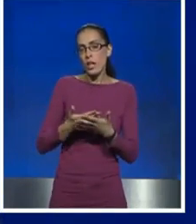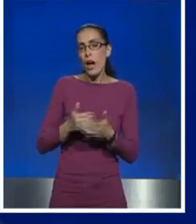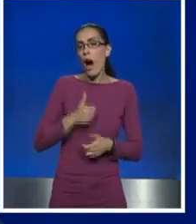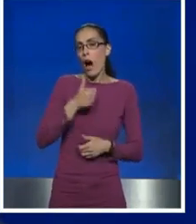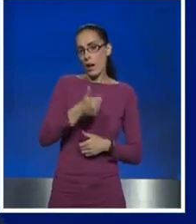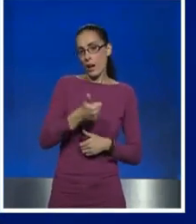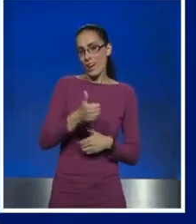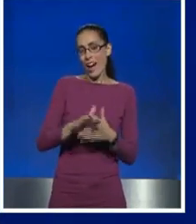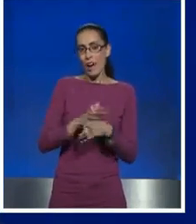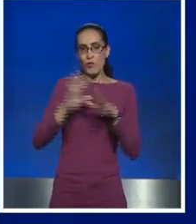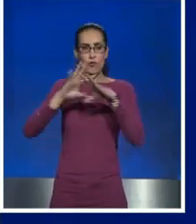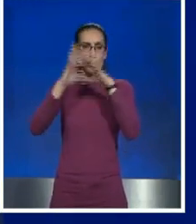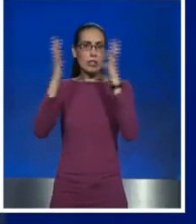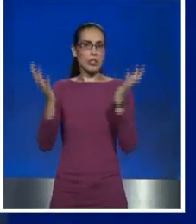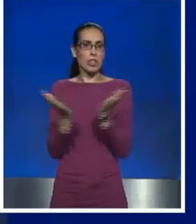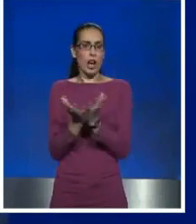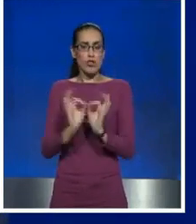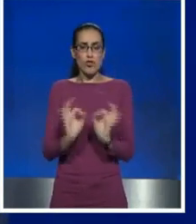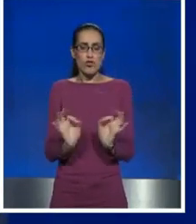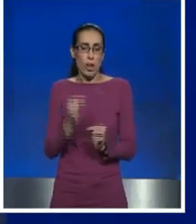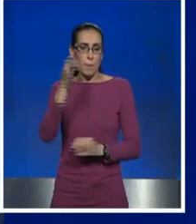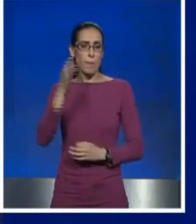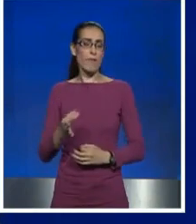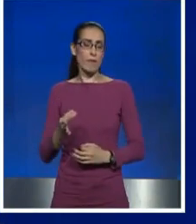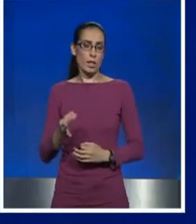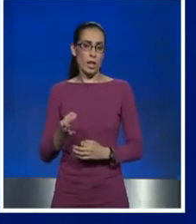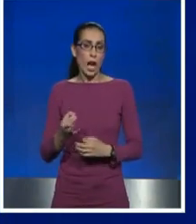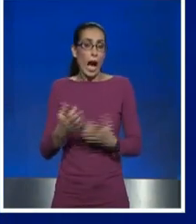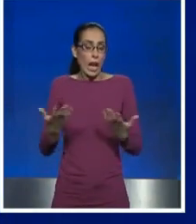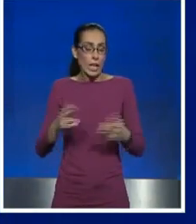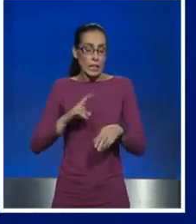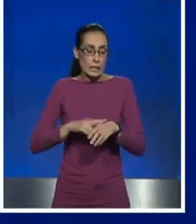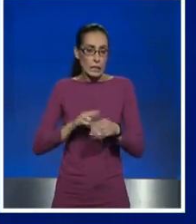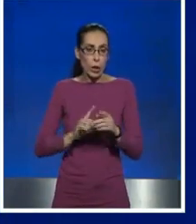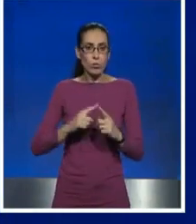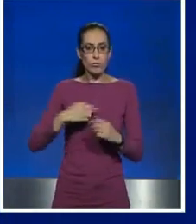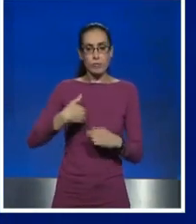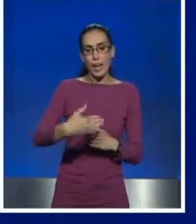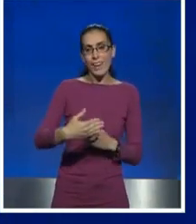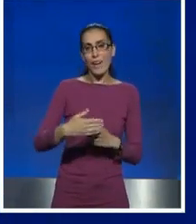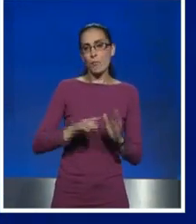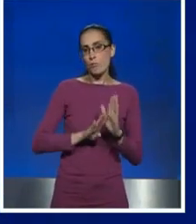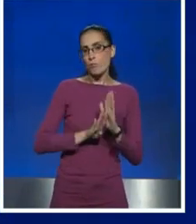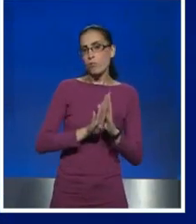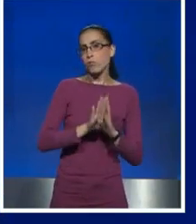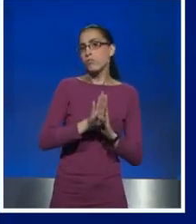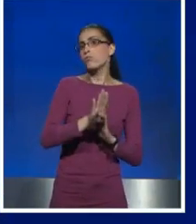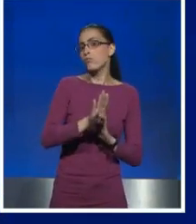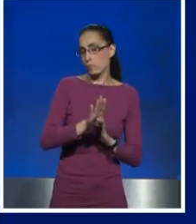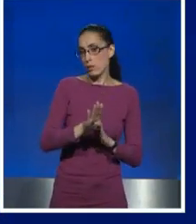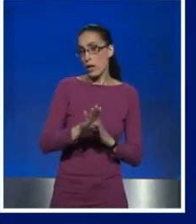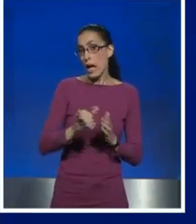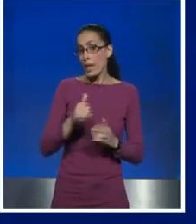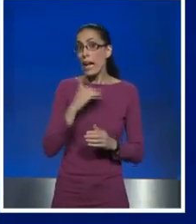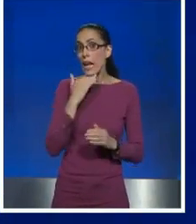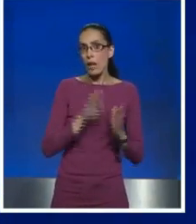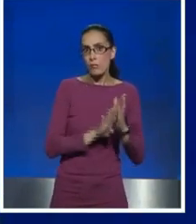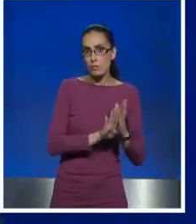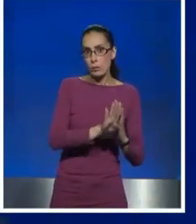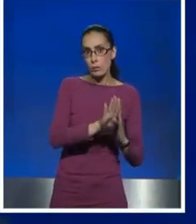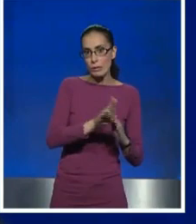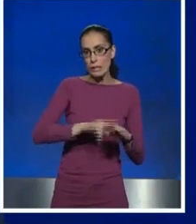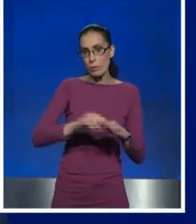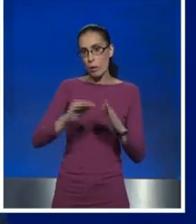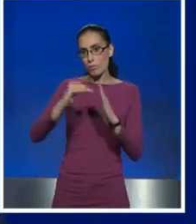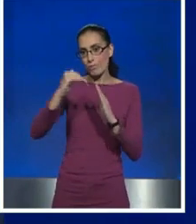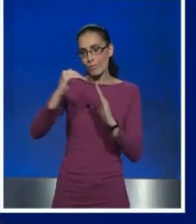dejjem ħajkun hemm xi ħaġa li nistgħu intejbu b'xi mod jew ieħor. U jekk ma nagħmlux hekk, bil-mod il-mod ħanispiċċaw naqgħu lura. Mela l-ewwel